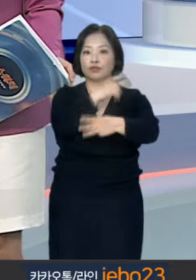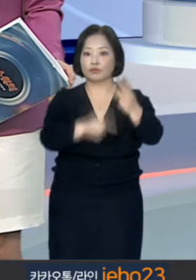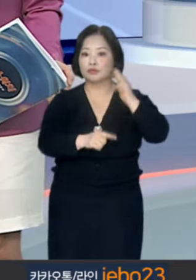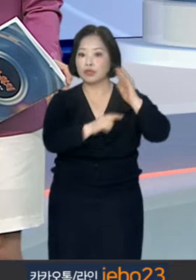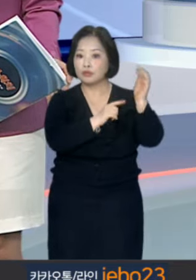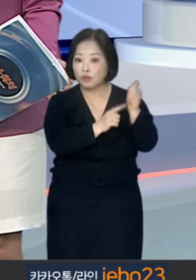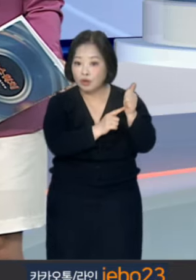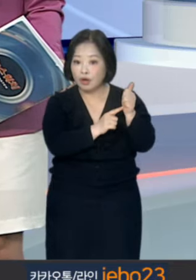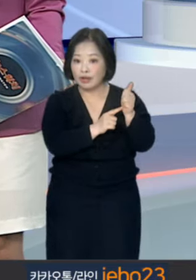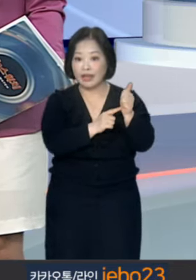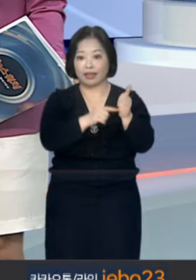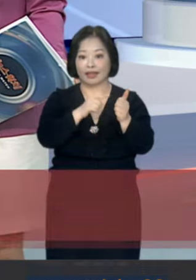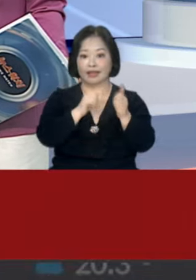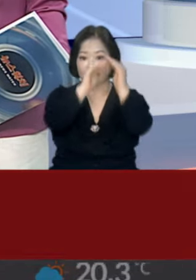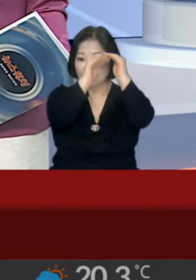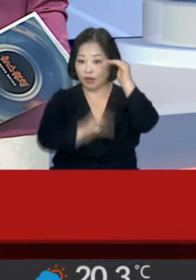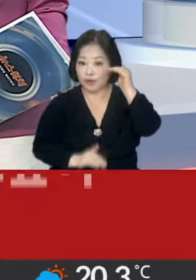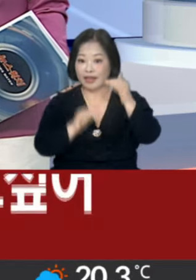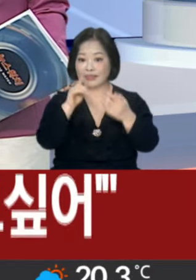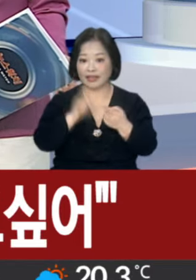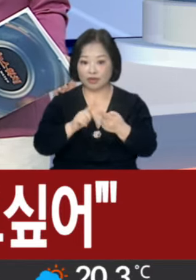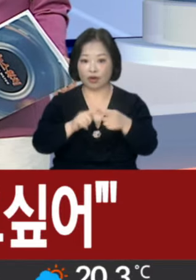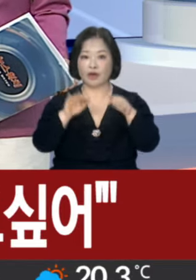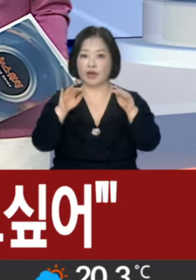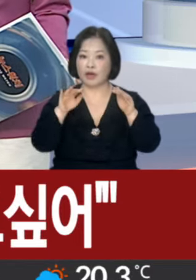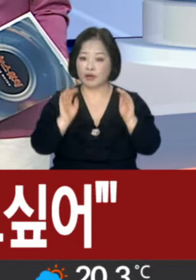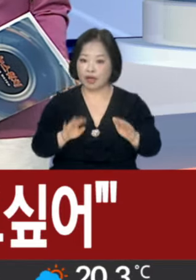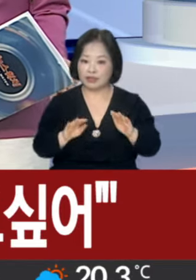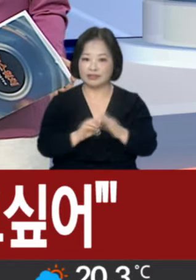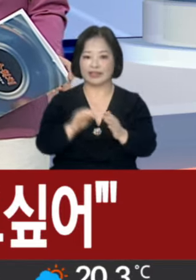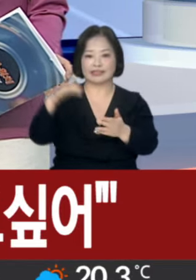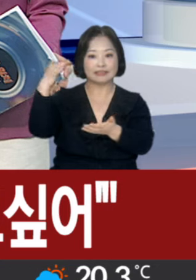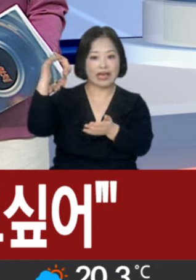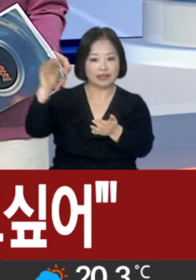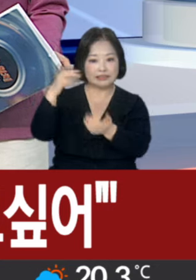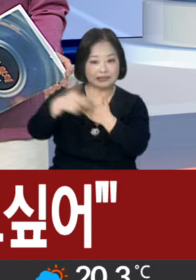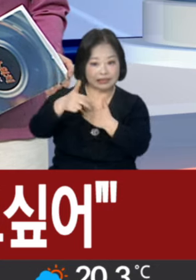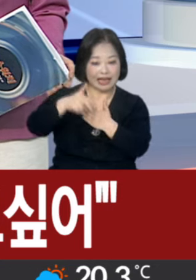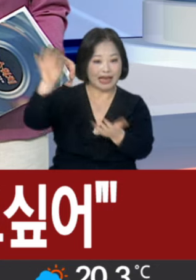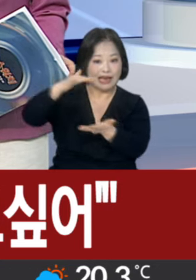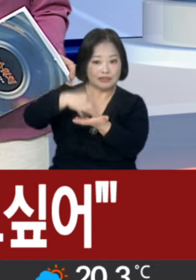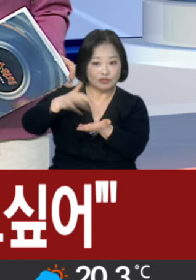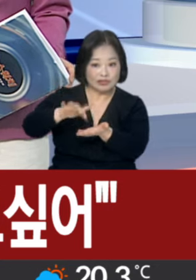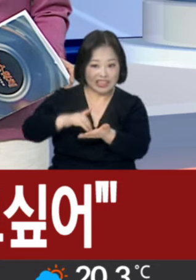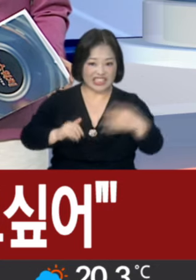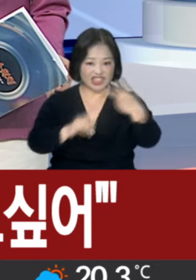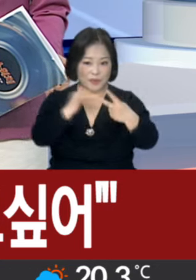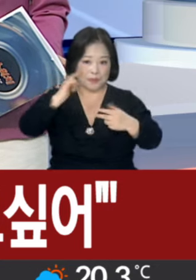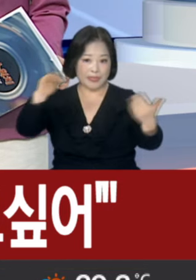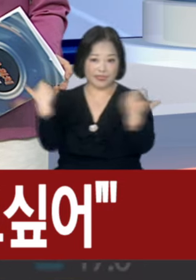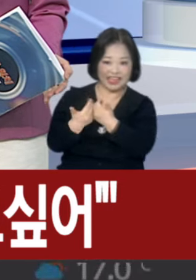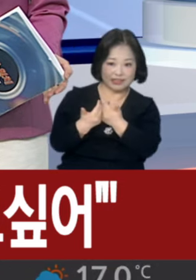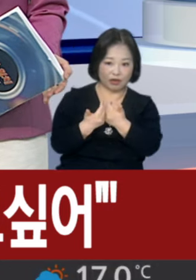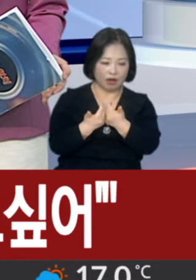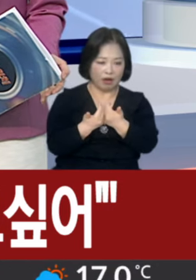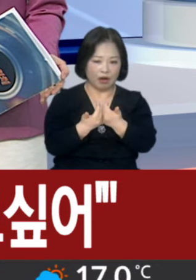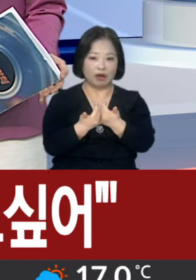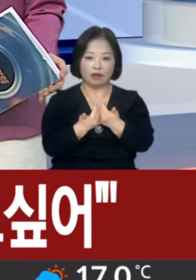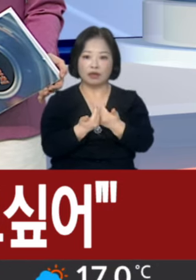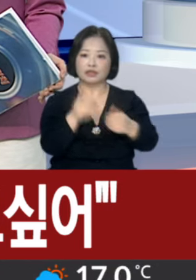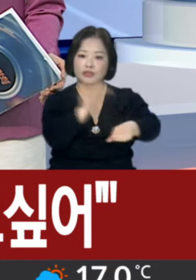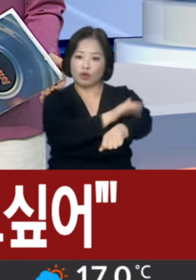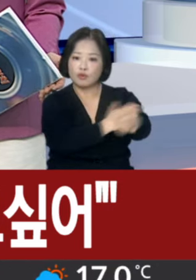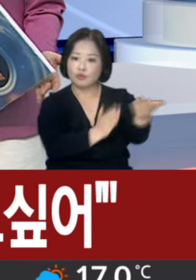예 조금 전에 들어온 소식 전해드리겠습니다 윤성열 대통령이 의대 2천명 증언의 반발해 집단행동을 이어가고 있는